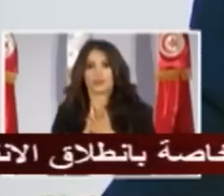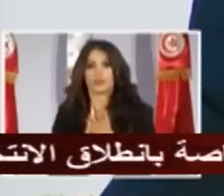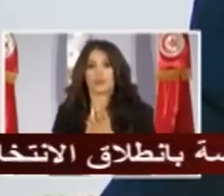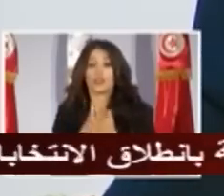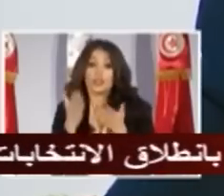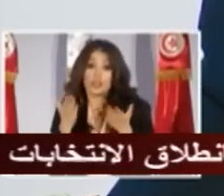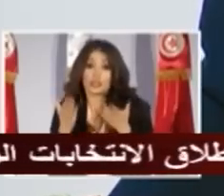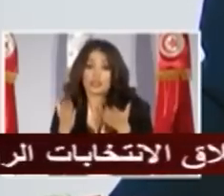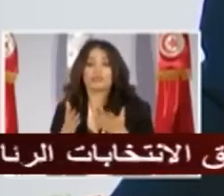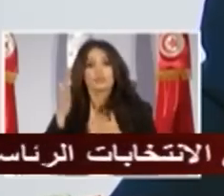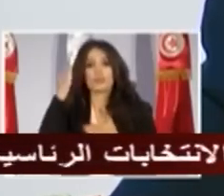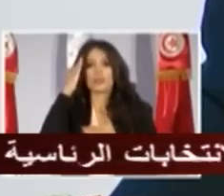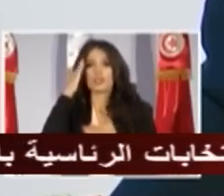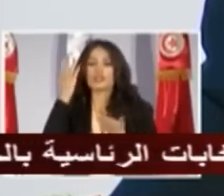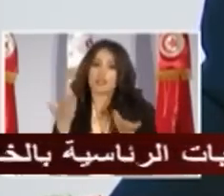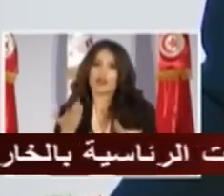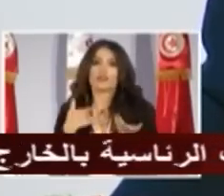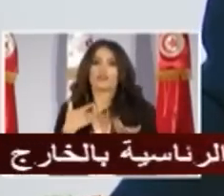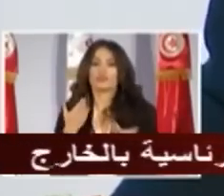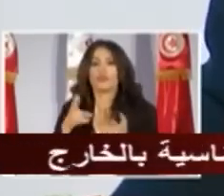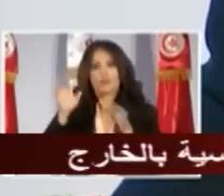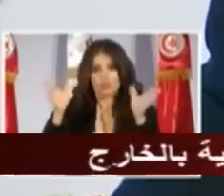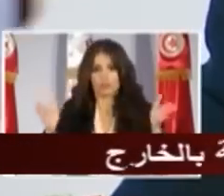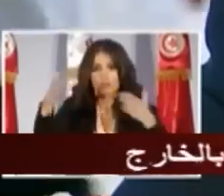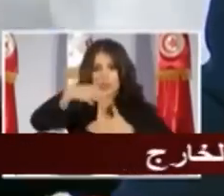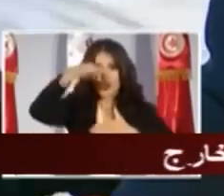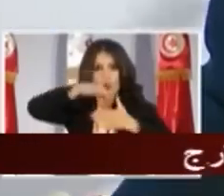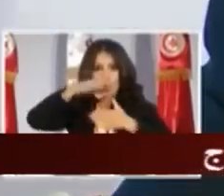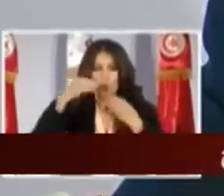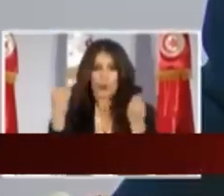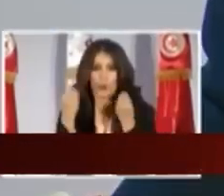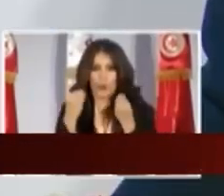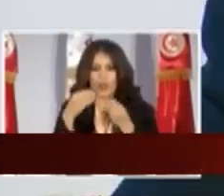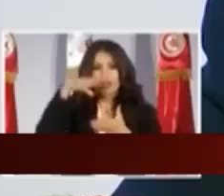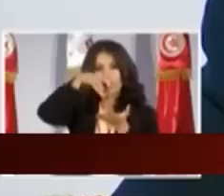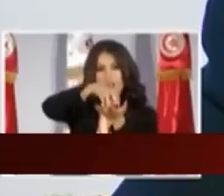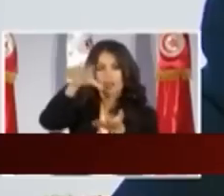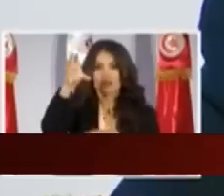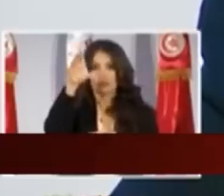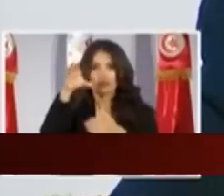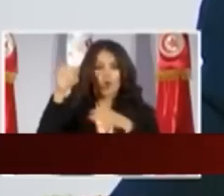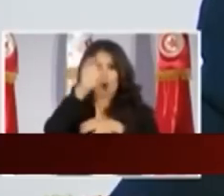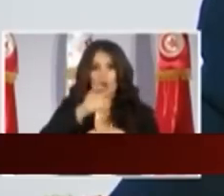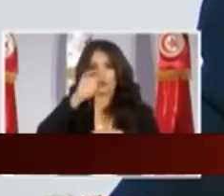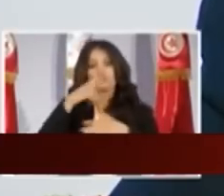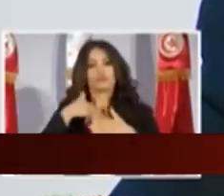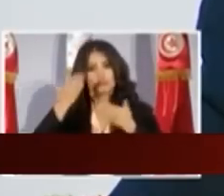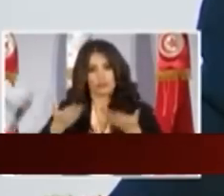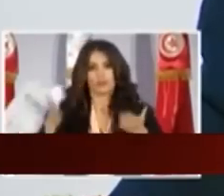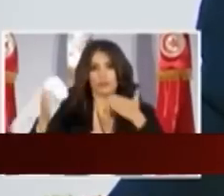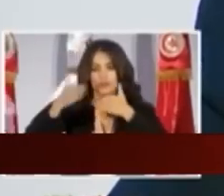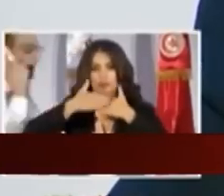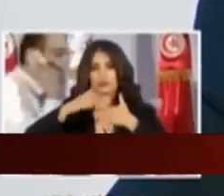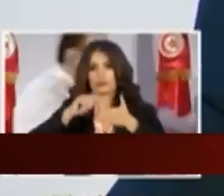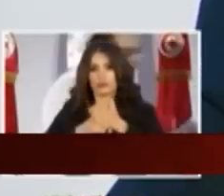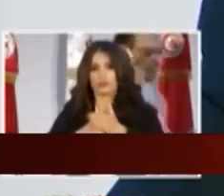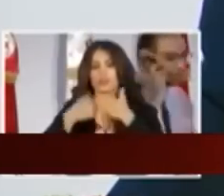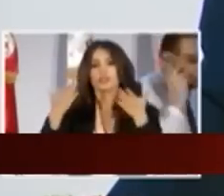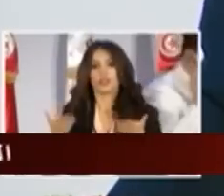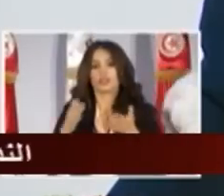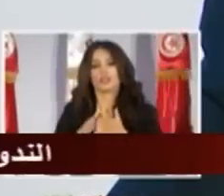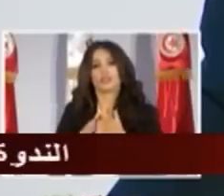تعلمون انه كان عندنا مكتب في اوتاوا لكنه تمثل قوه الابقاء فقط على مكتب سيدنا